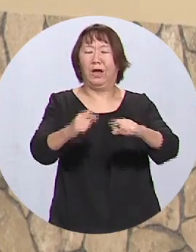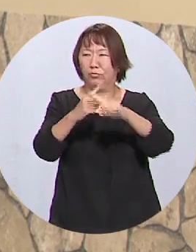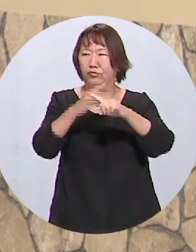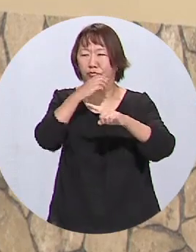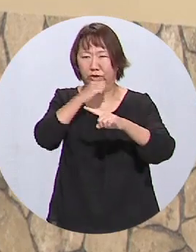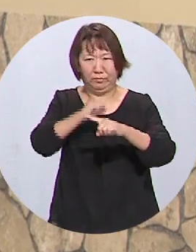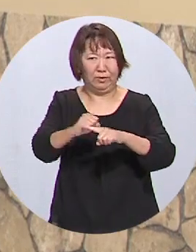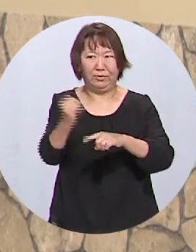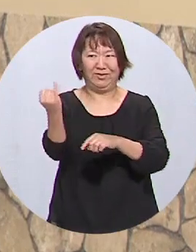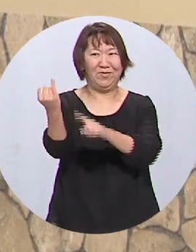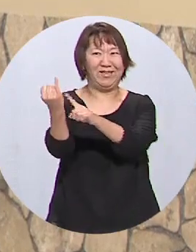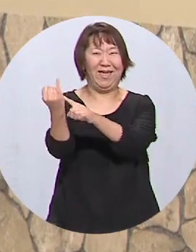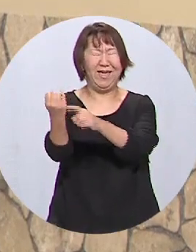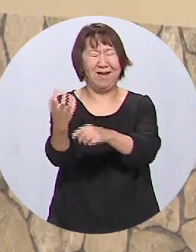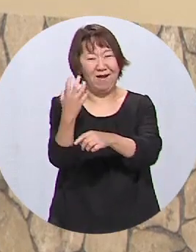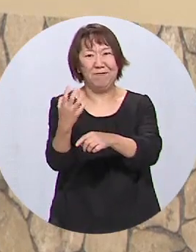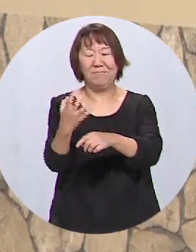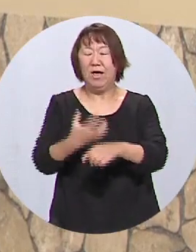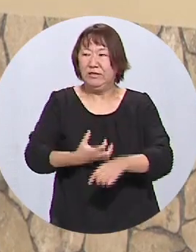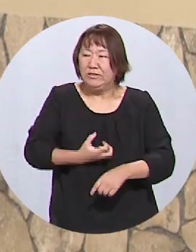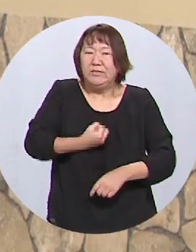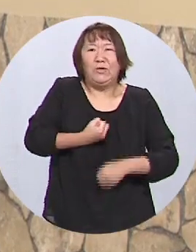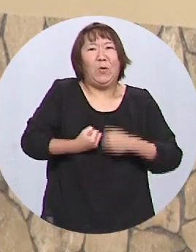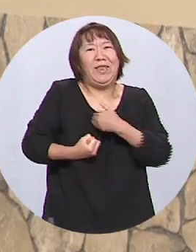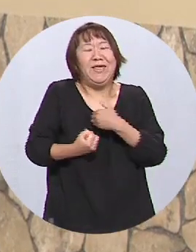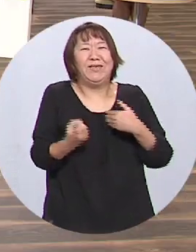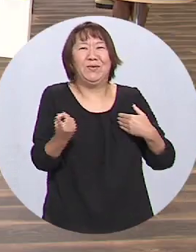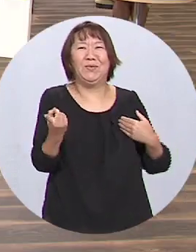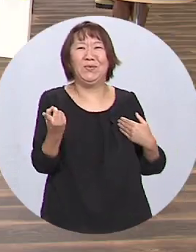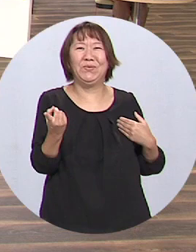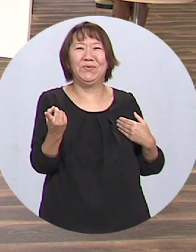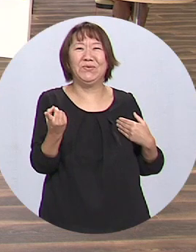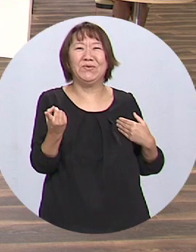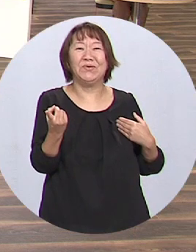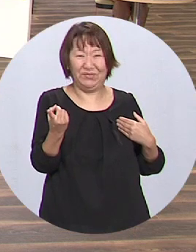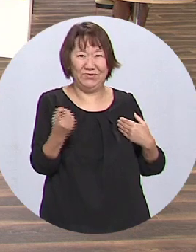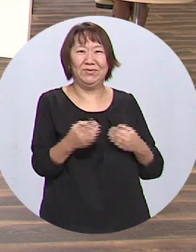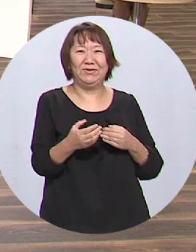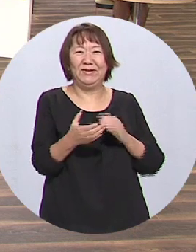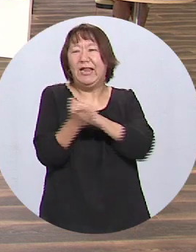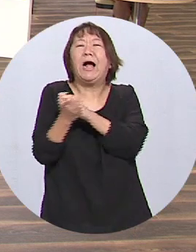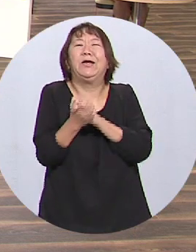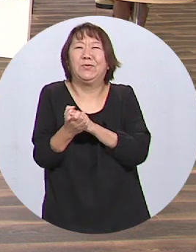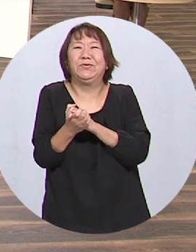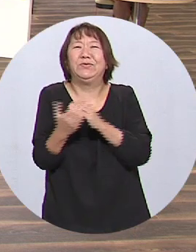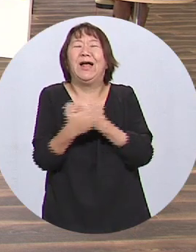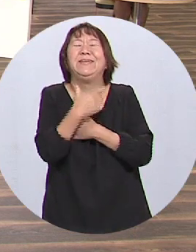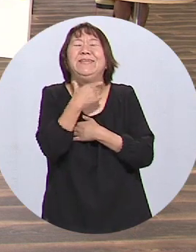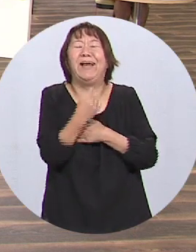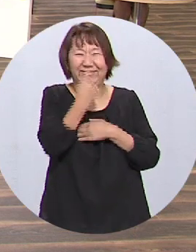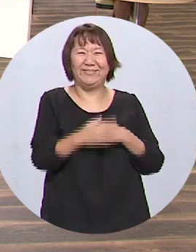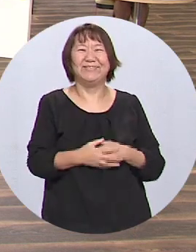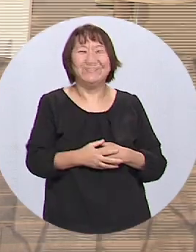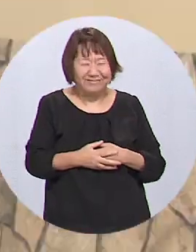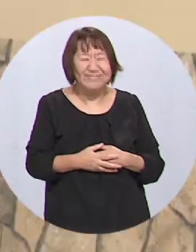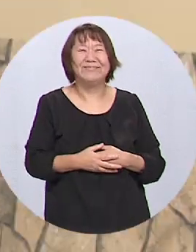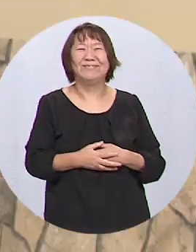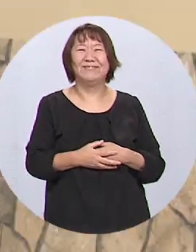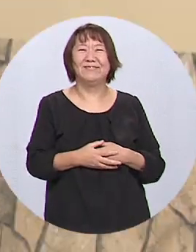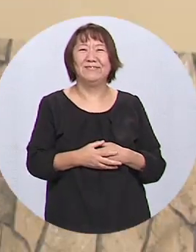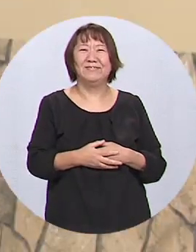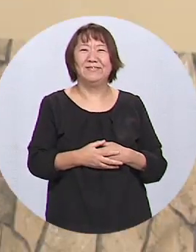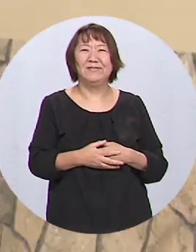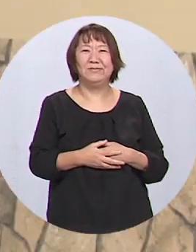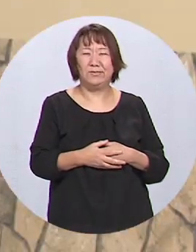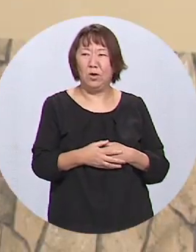レするっていう女性機動隊員、はい、一番信用できるね、うん、仲良くできそう、ね、 はい、感じる、 うん、感じましたね。